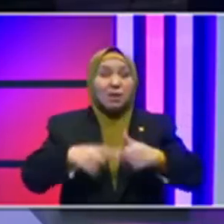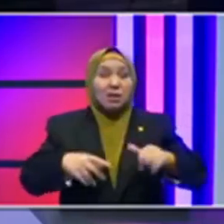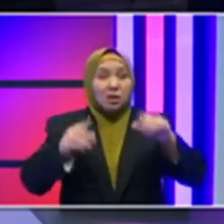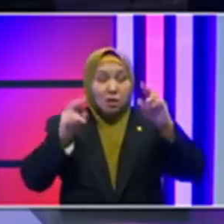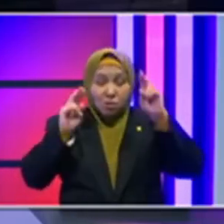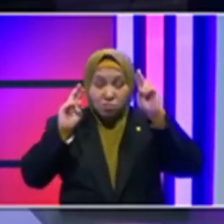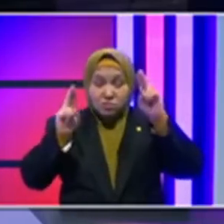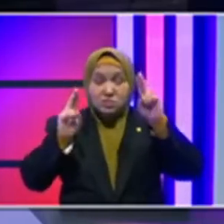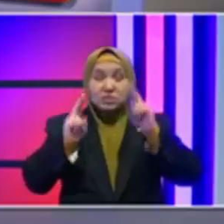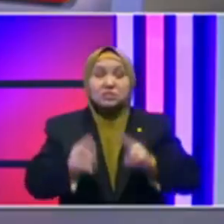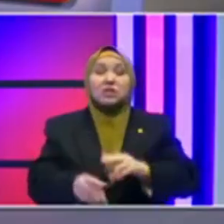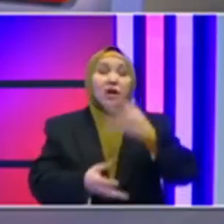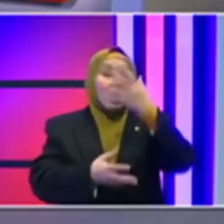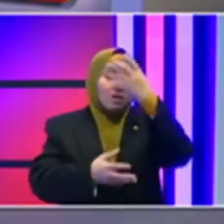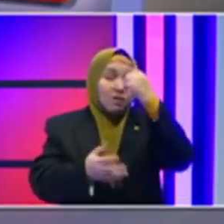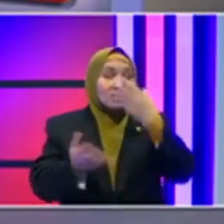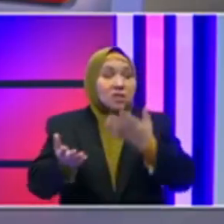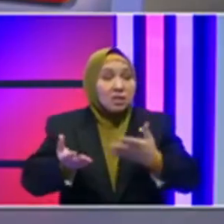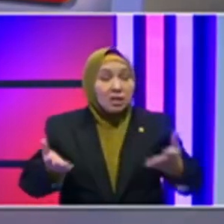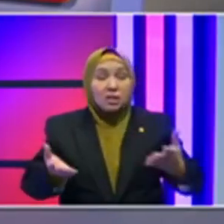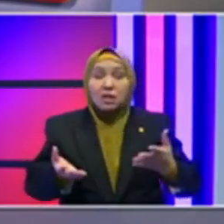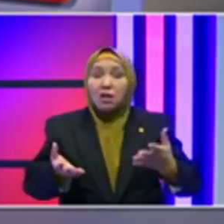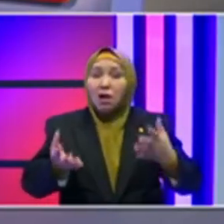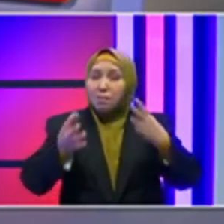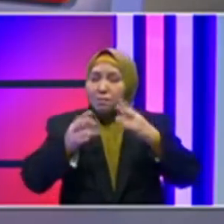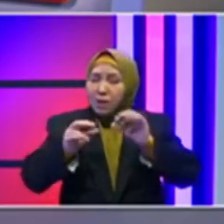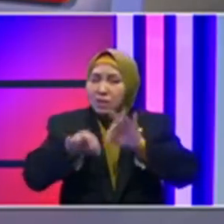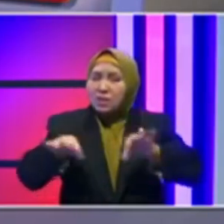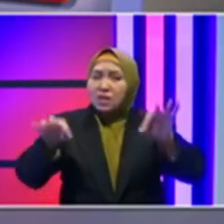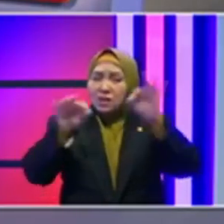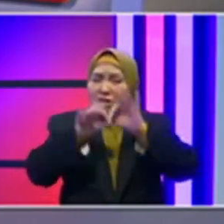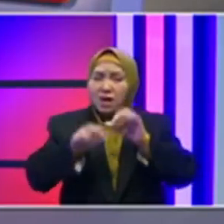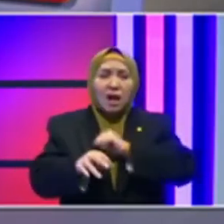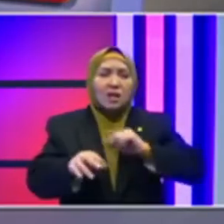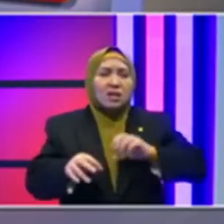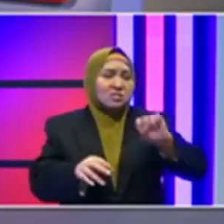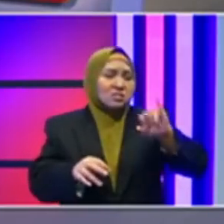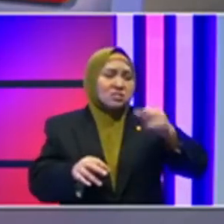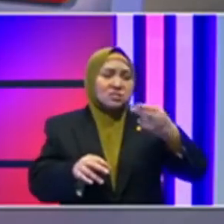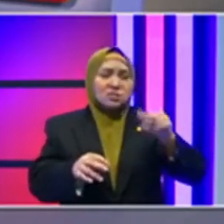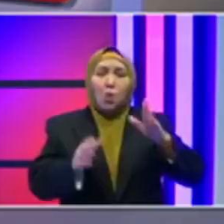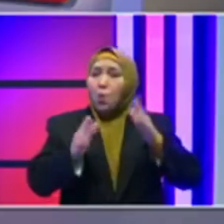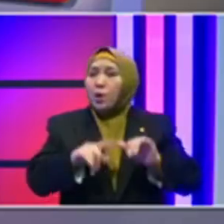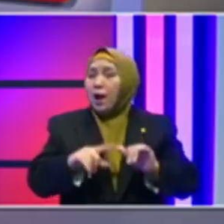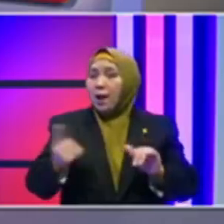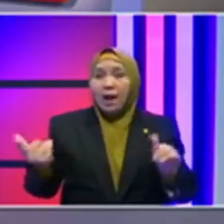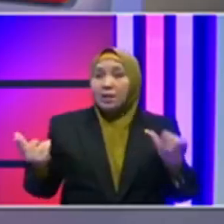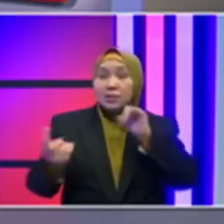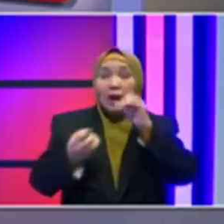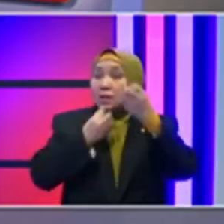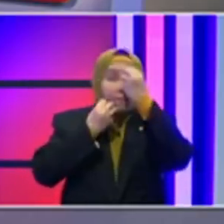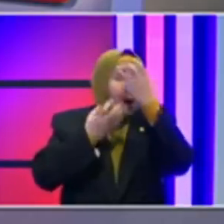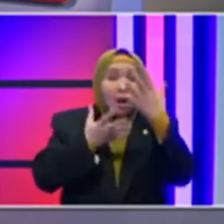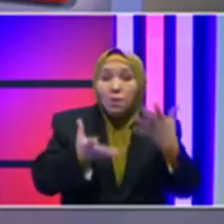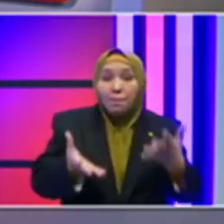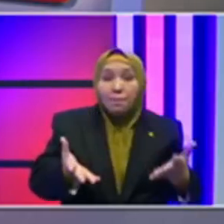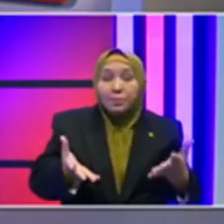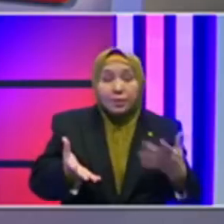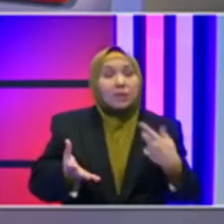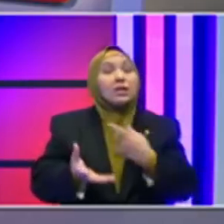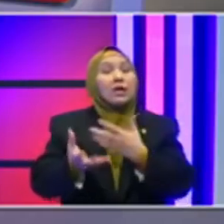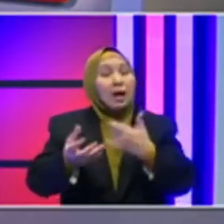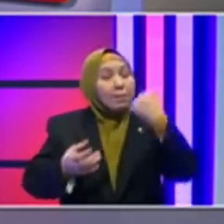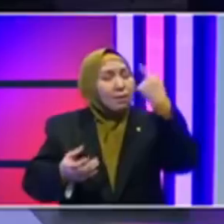nanti ialah di sini highlight ini kepada ahli sihir saja orang-orang lain tidak dimaklumkan kita